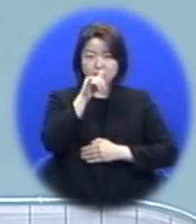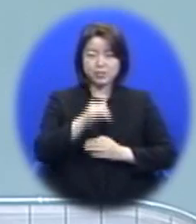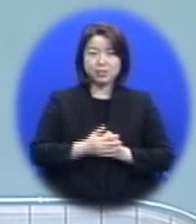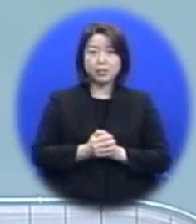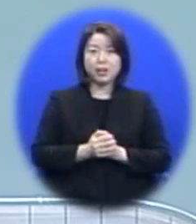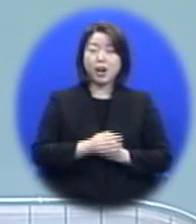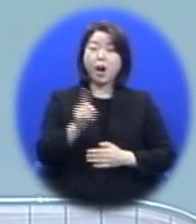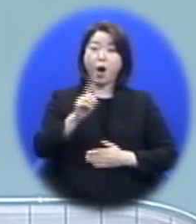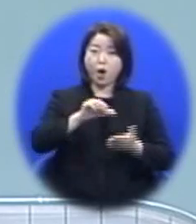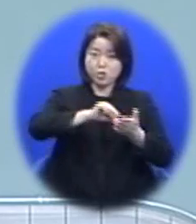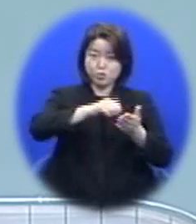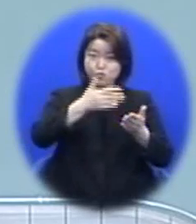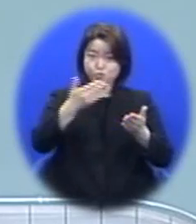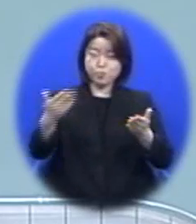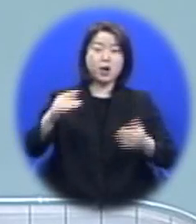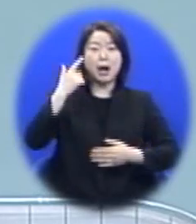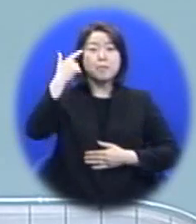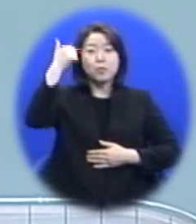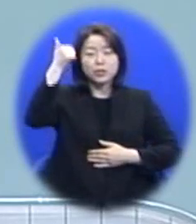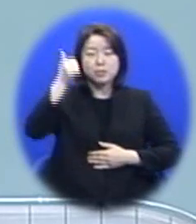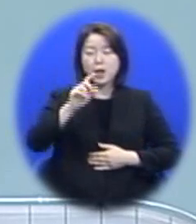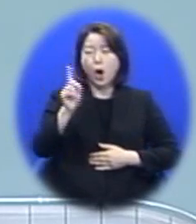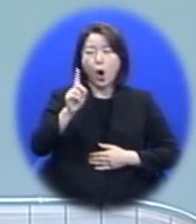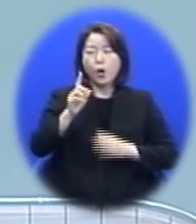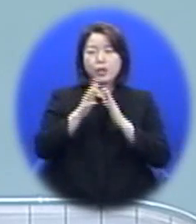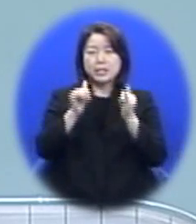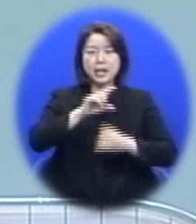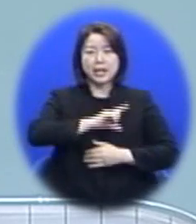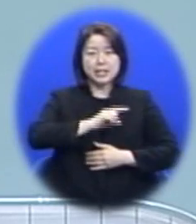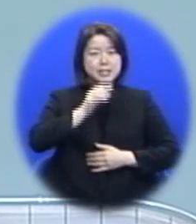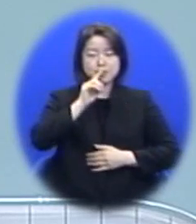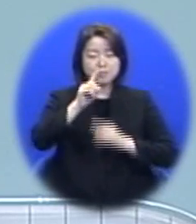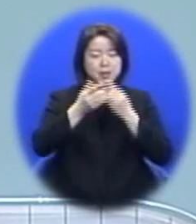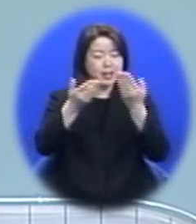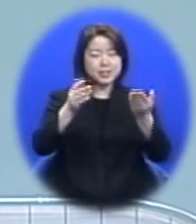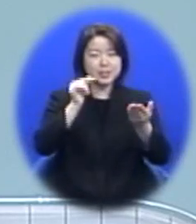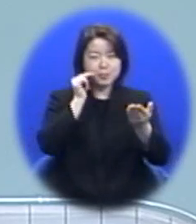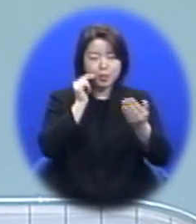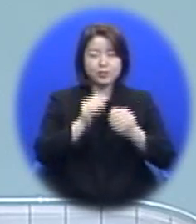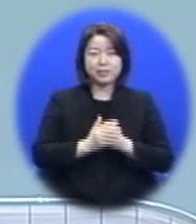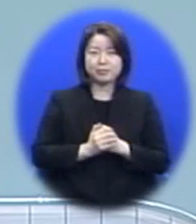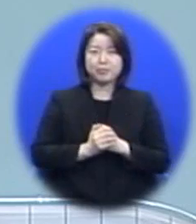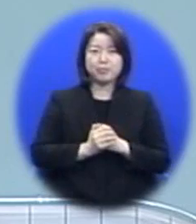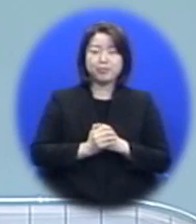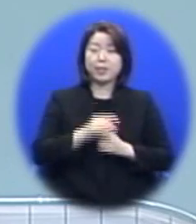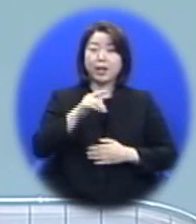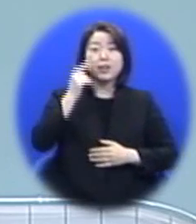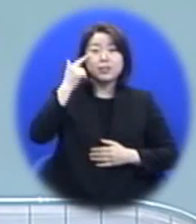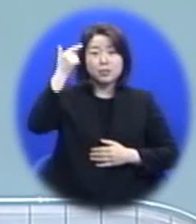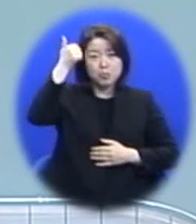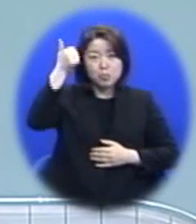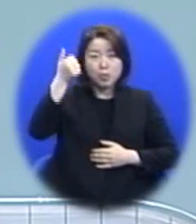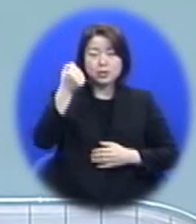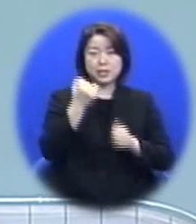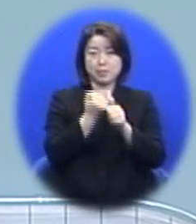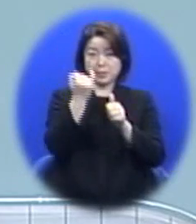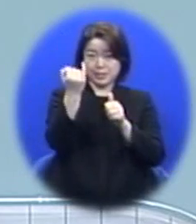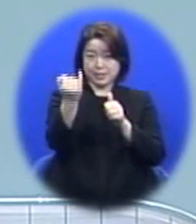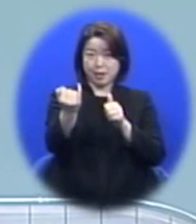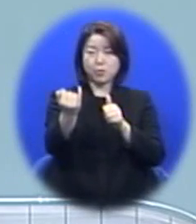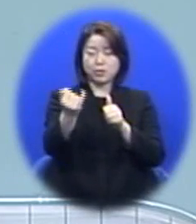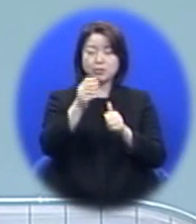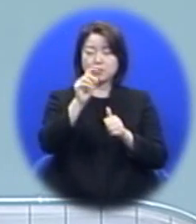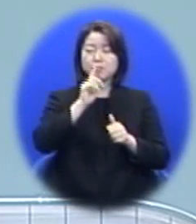뭐 어느 유명한 목사님, 제가 어느 분이라고 이름은 말씀드리지 않겠습니다. 그 목사님 사모님 이야기를